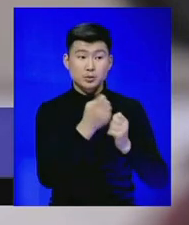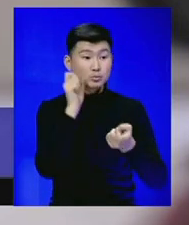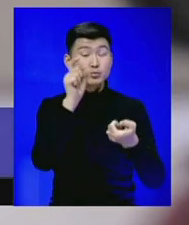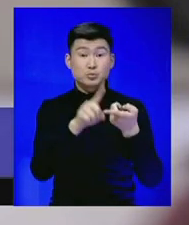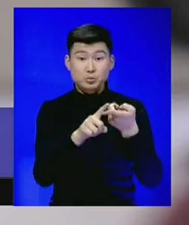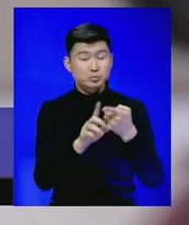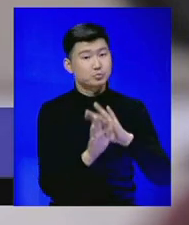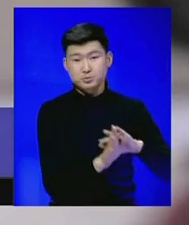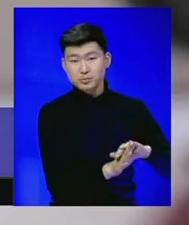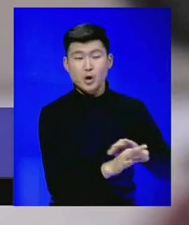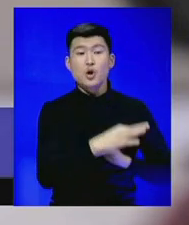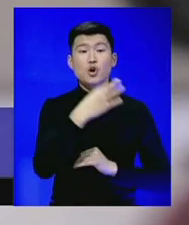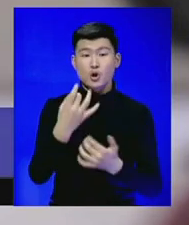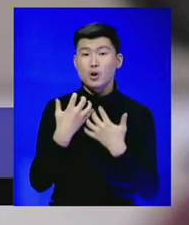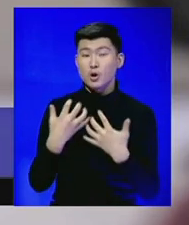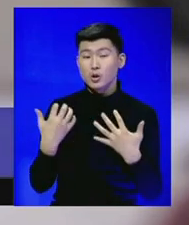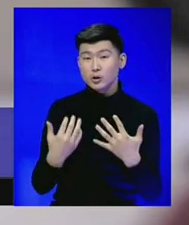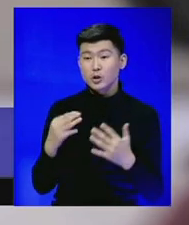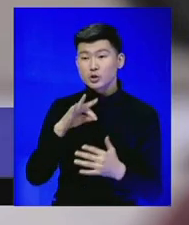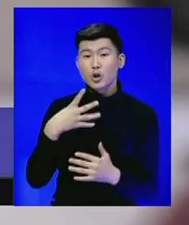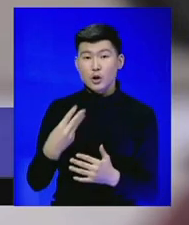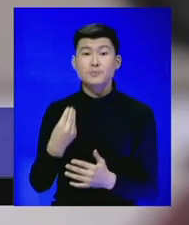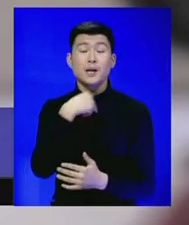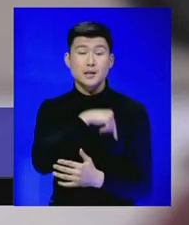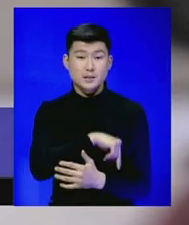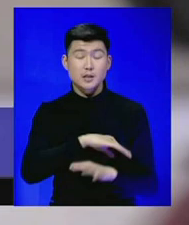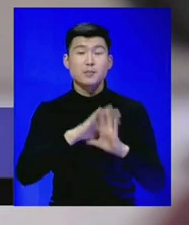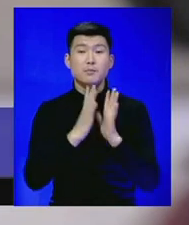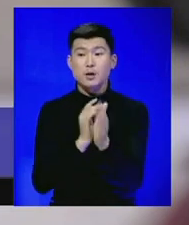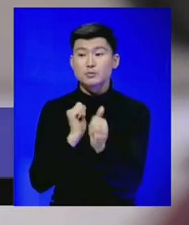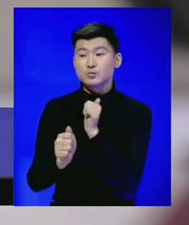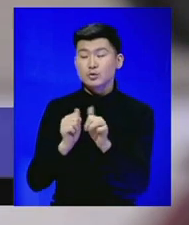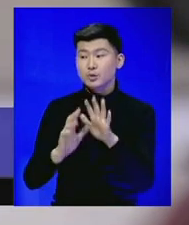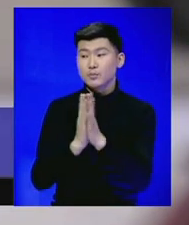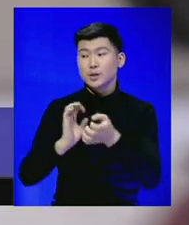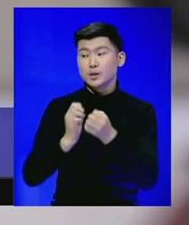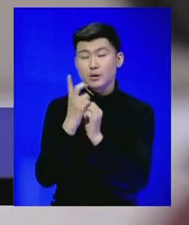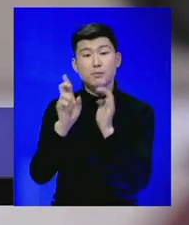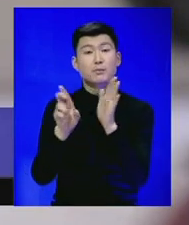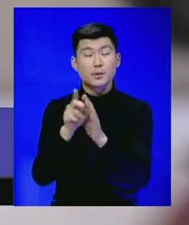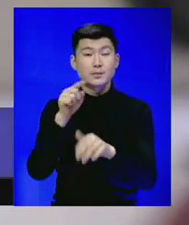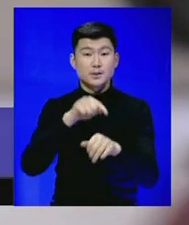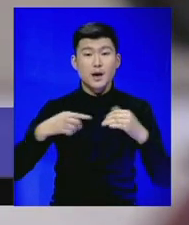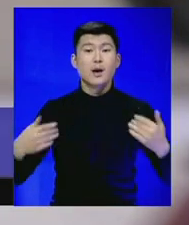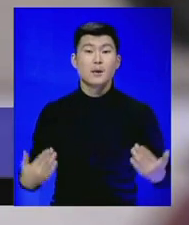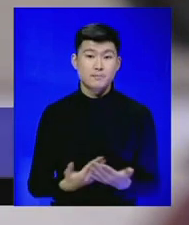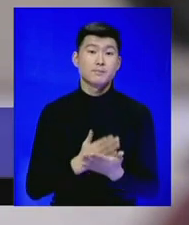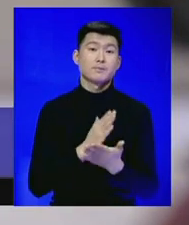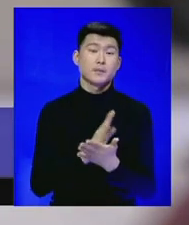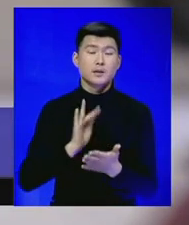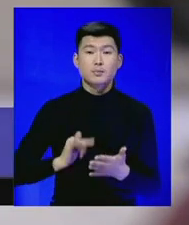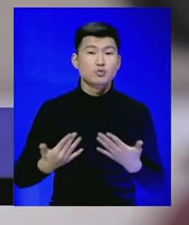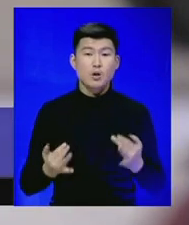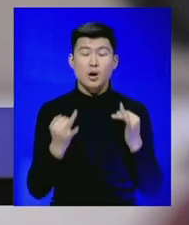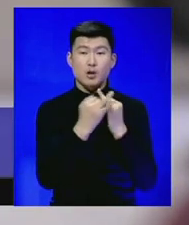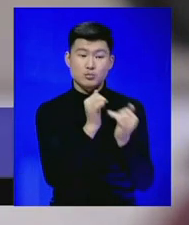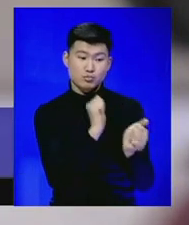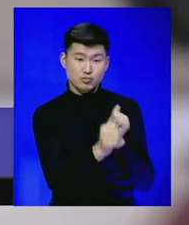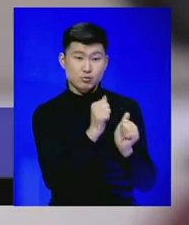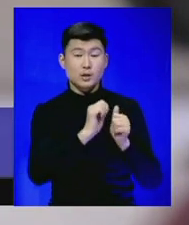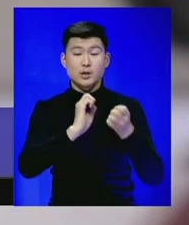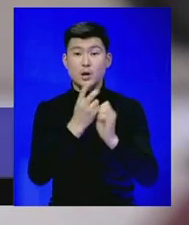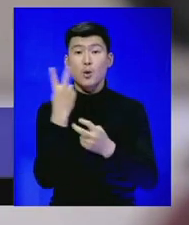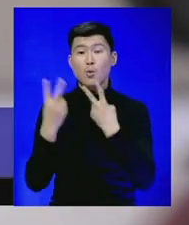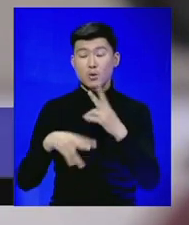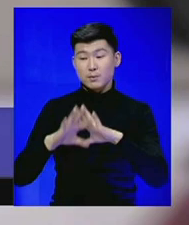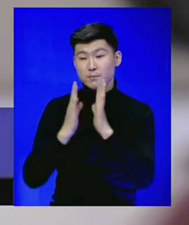гэхээс илүү өөр олон төрлийн төхөөрөмжүүдийг ашиглан төлбөр тооцоог үүсгэх боломжтой цаг үед амьдарч байна. Тиймээс цахимаар төлбөр тооцоо хийх үйл